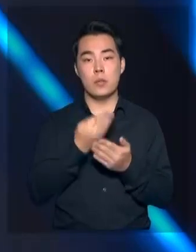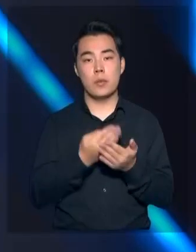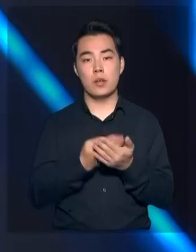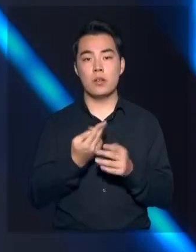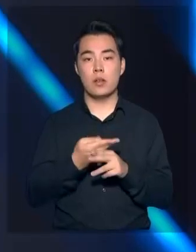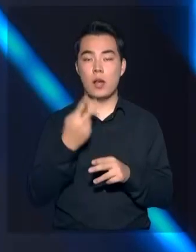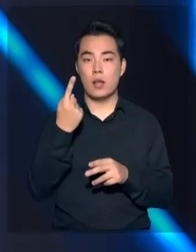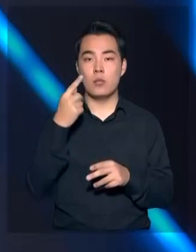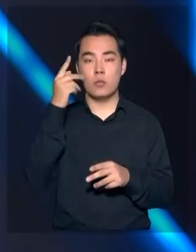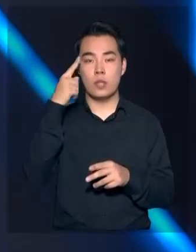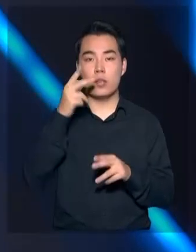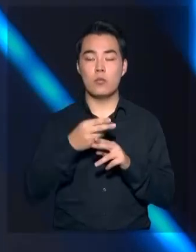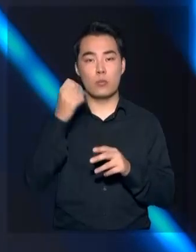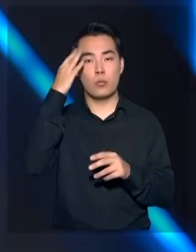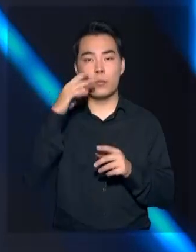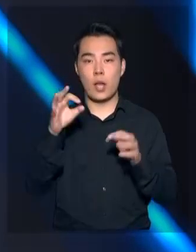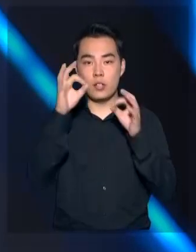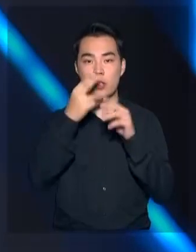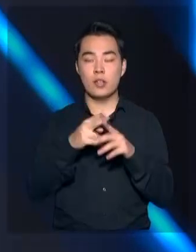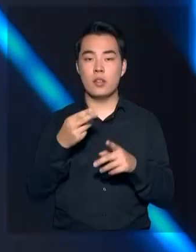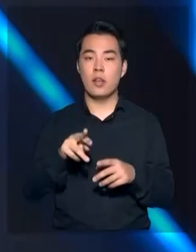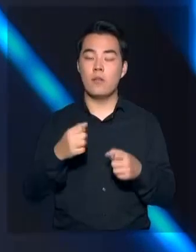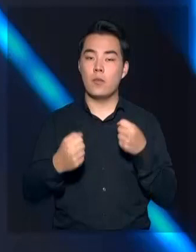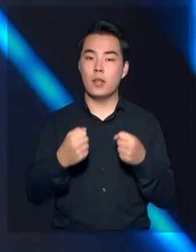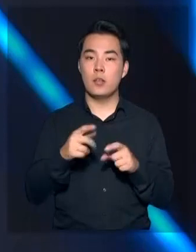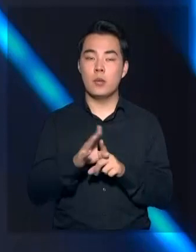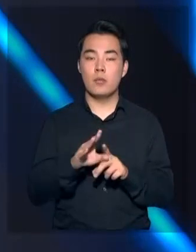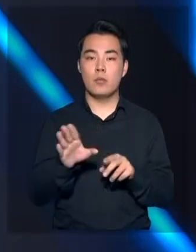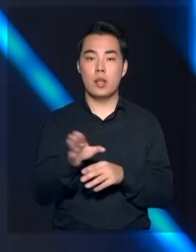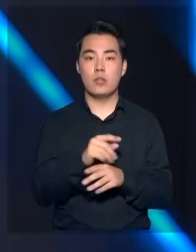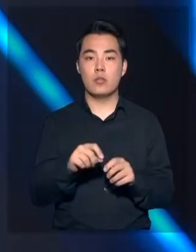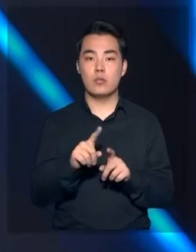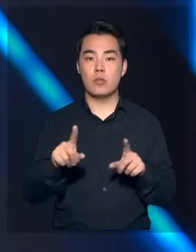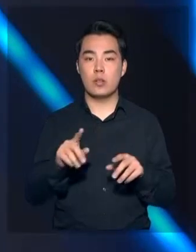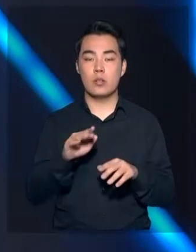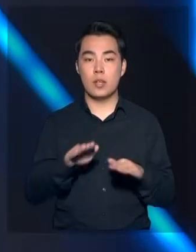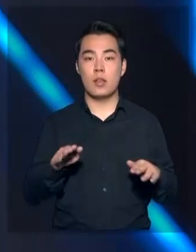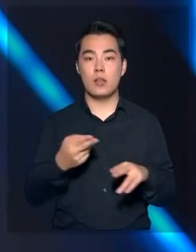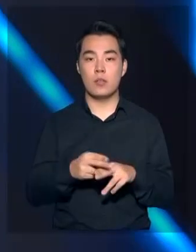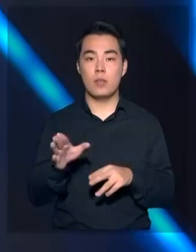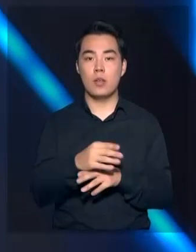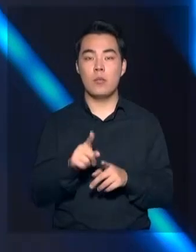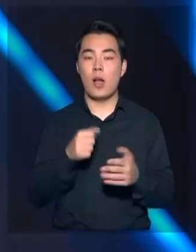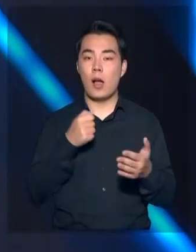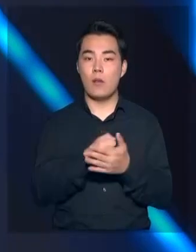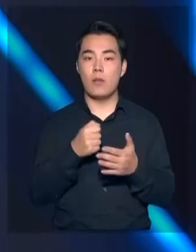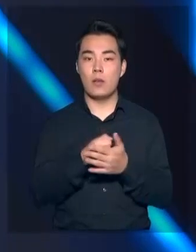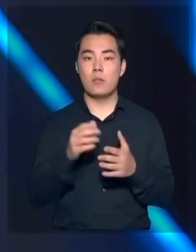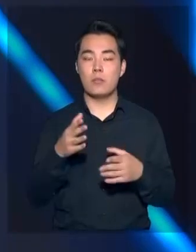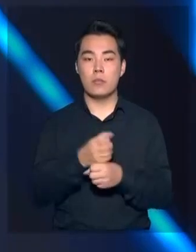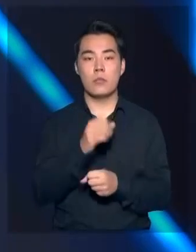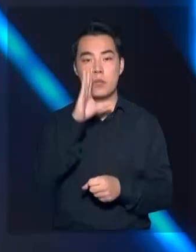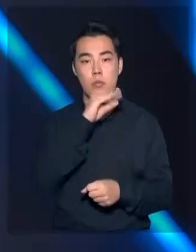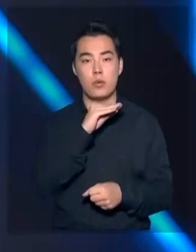из таких идей – умные очки для водителей. Школьники уверены, что благодаря им можно сократить число аварий на